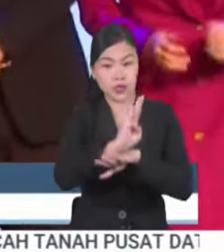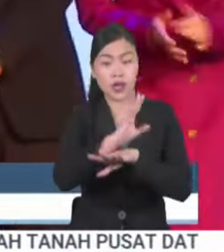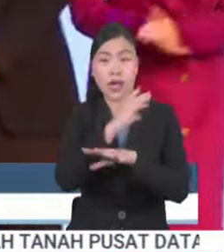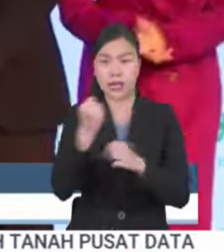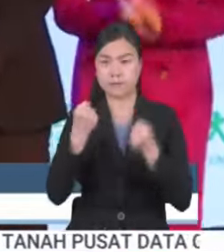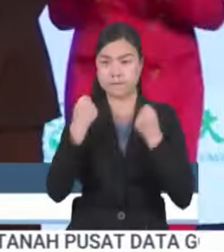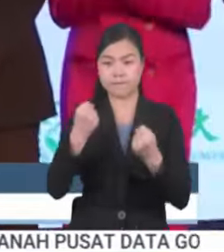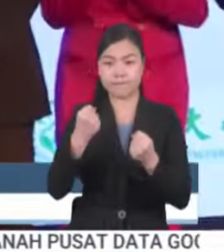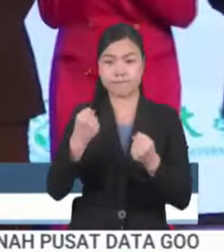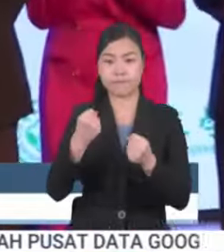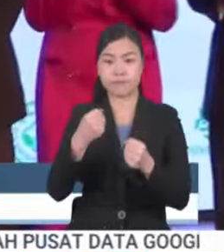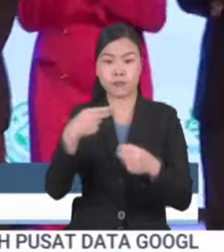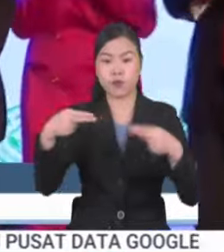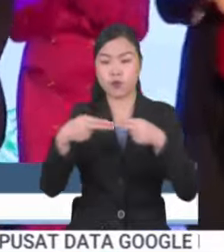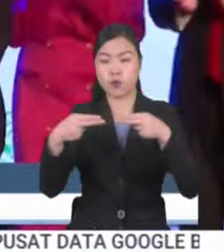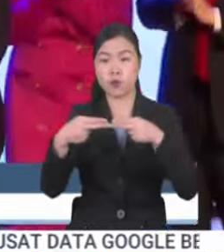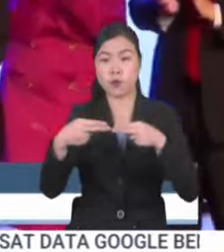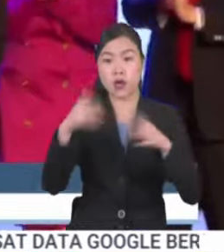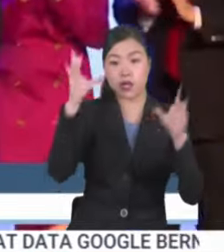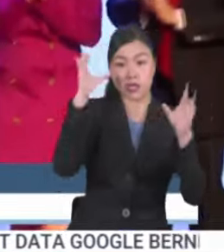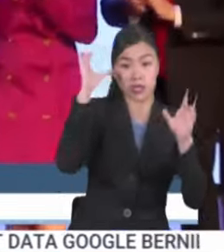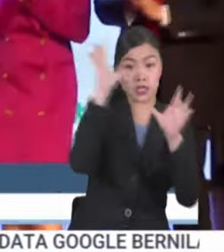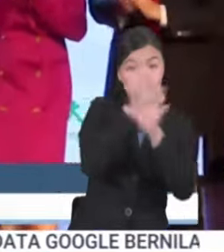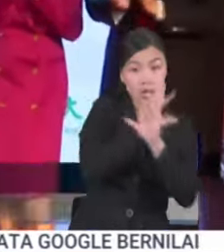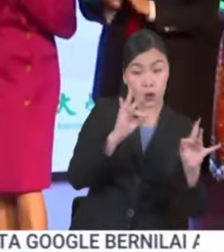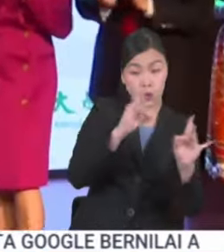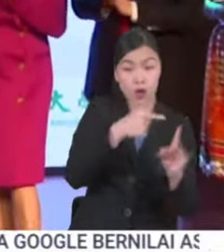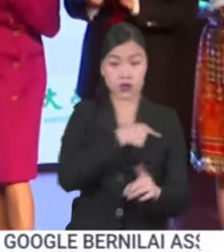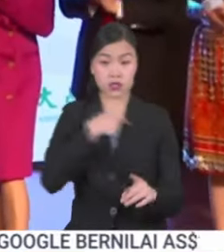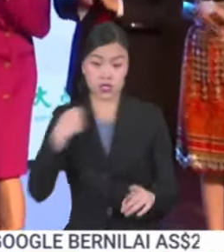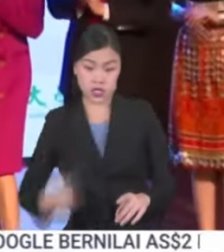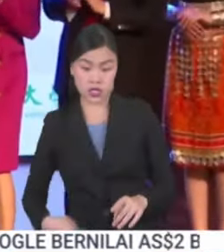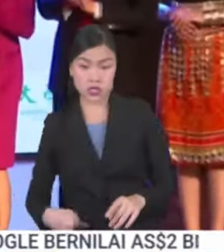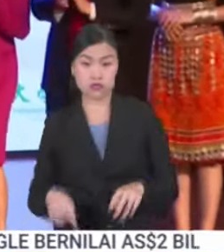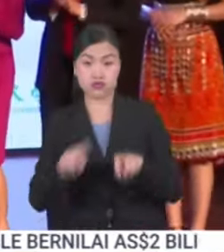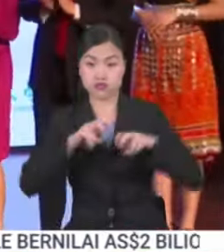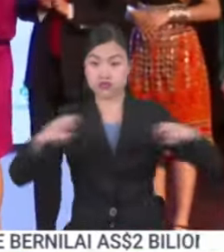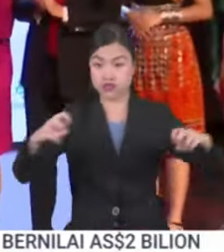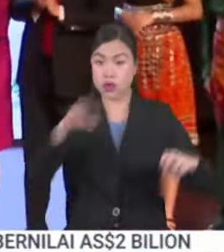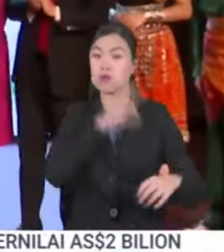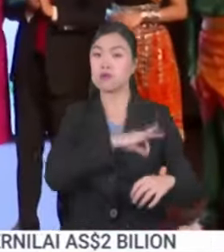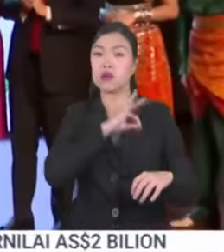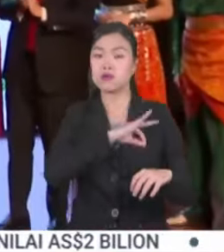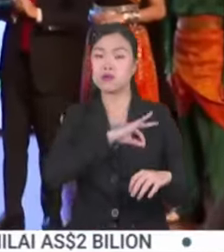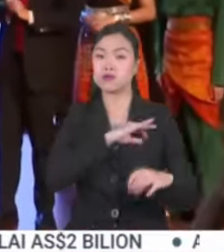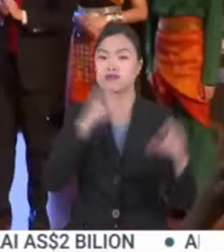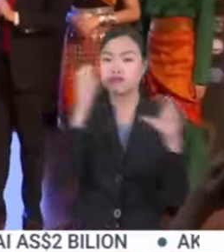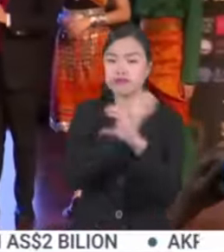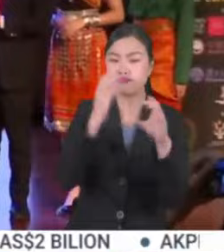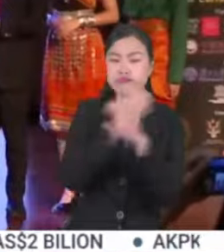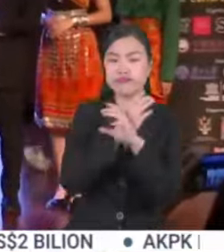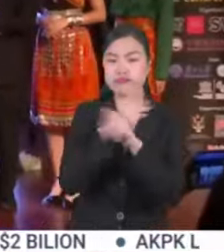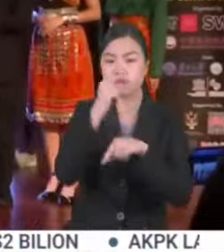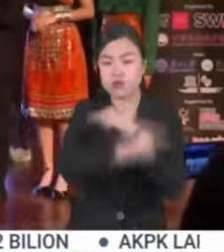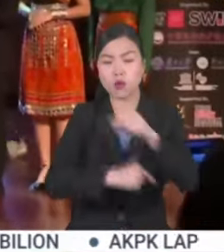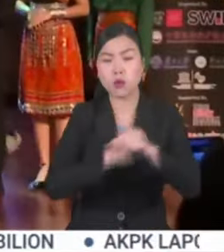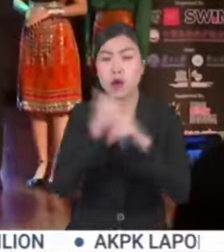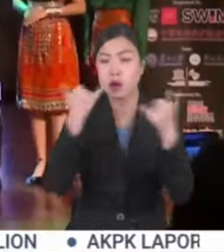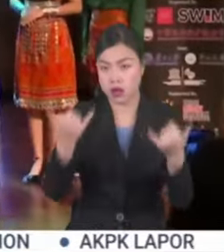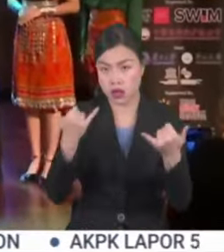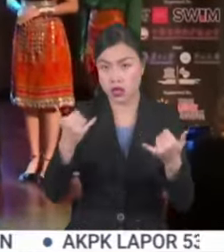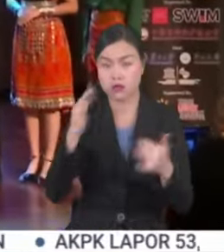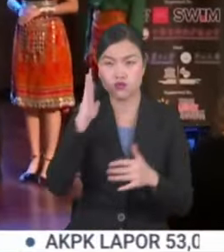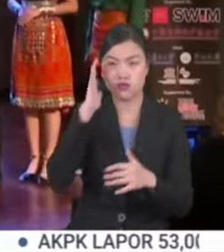memperkukuh hubungan dua hala antara Sarawak dan China, forum ini juga menawarkan manfaat dalam menangani cabaran global semasa dan